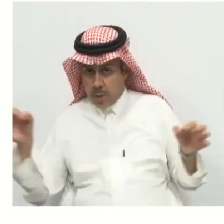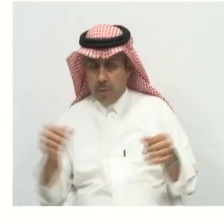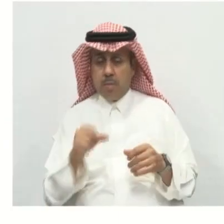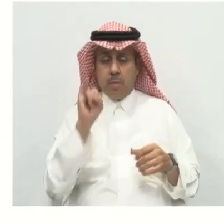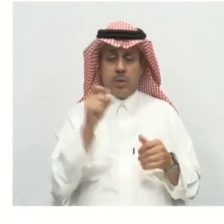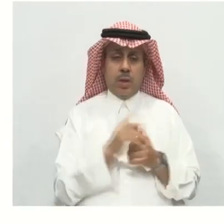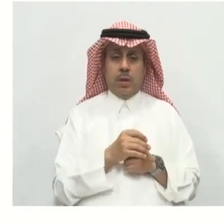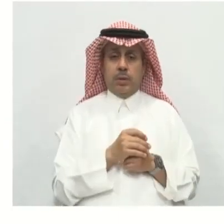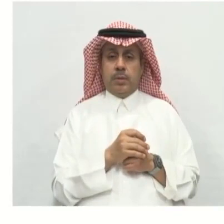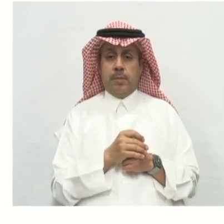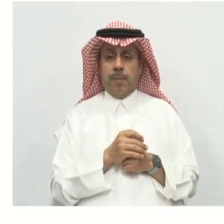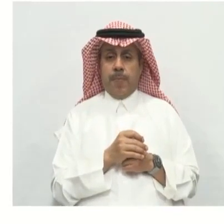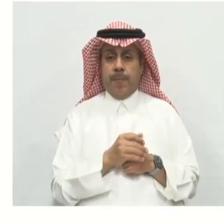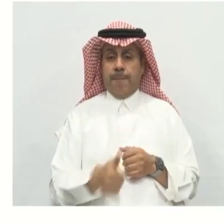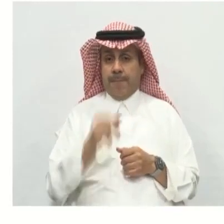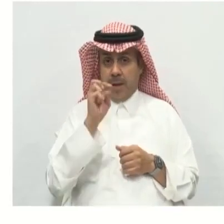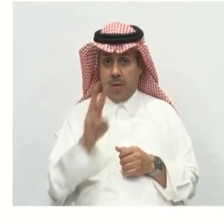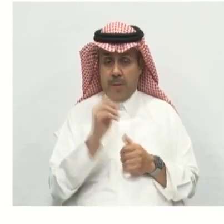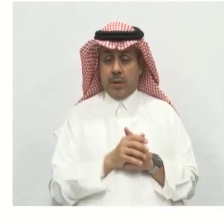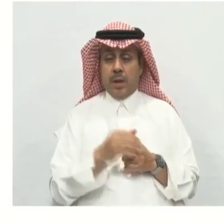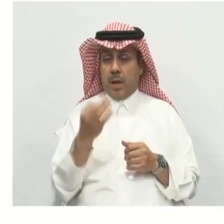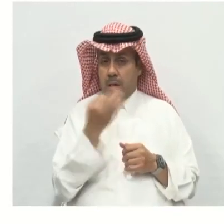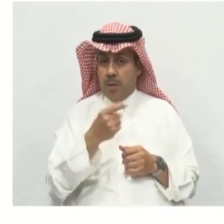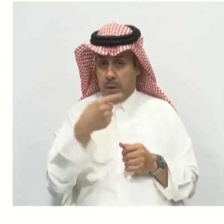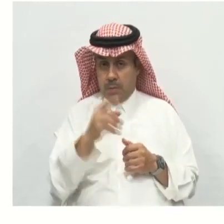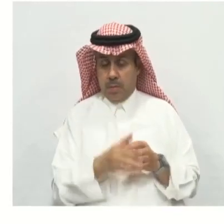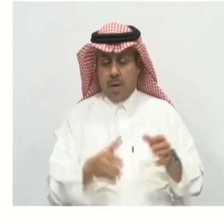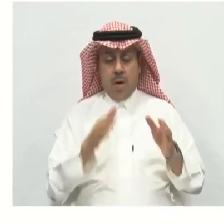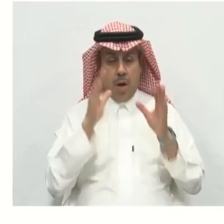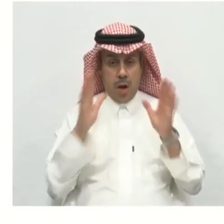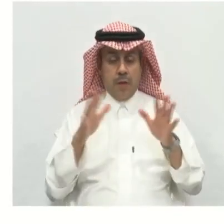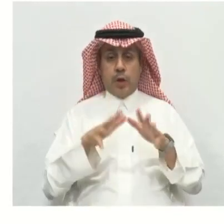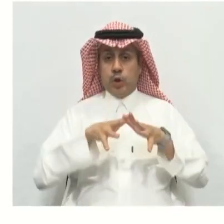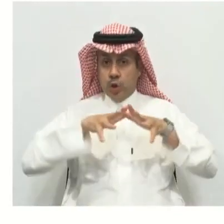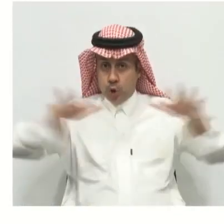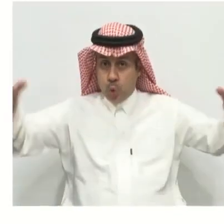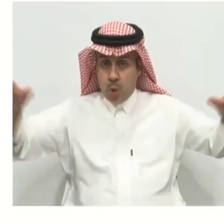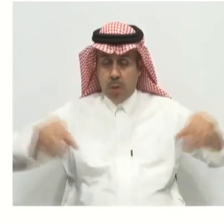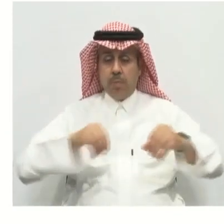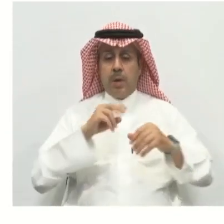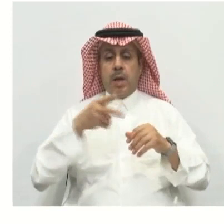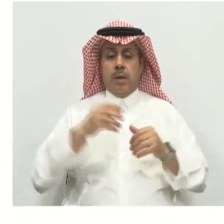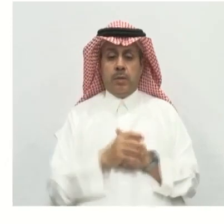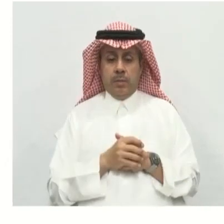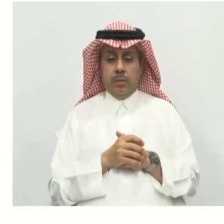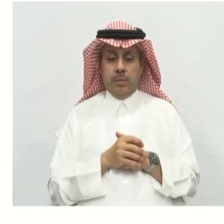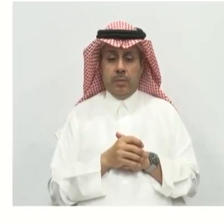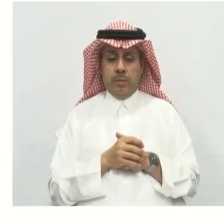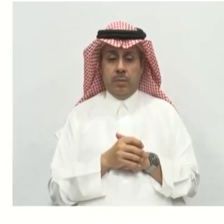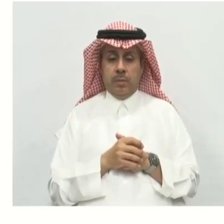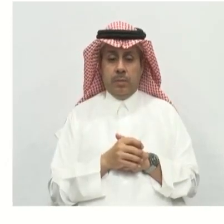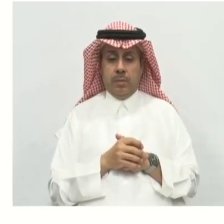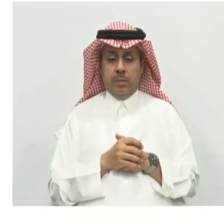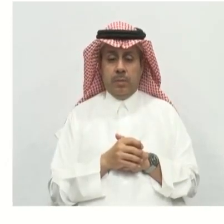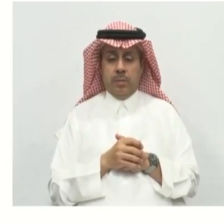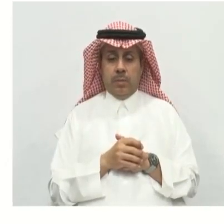كثير من المستندات مما يساعد على اثبات حقيقه ان بعض الكلمات هي اكثر شيوعا من غيرها